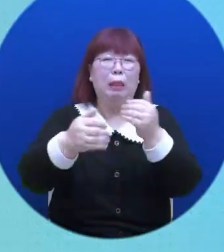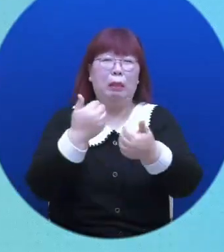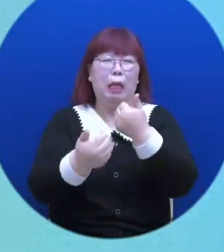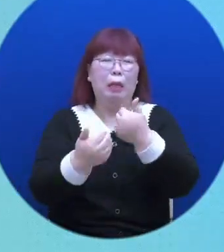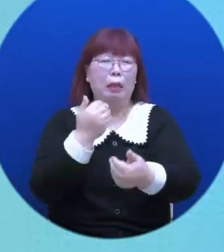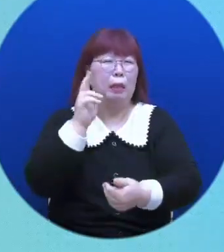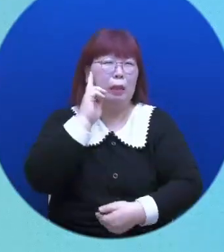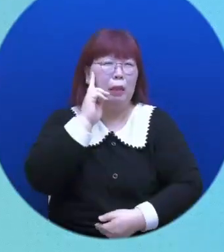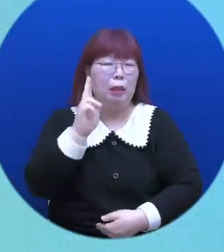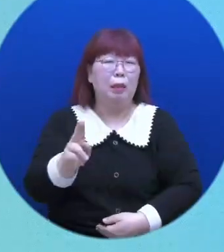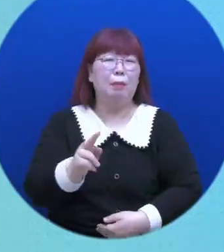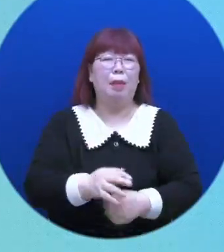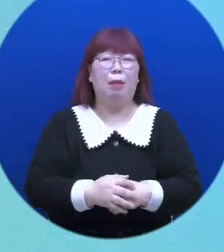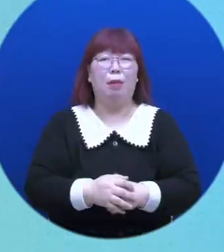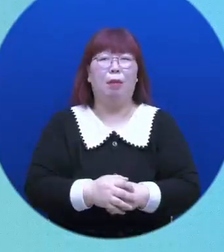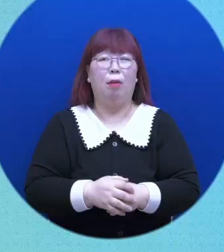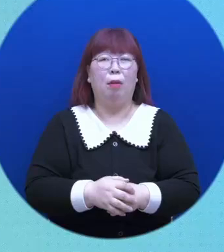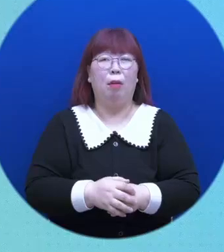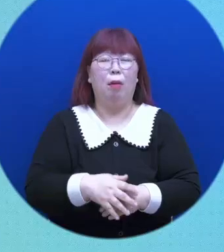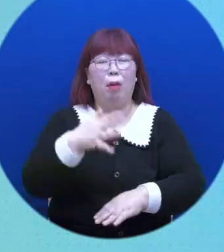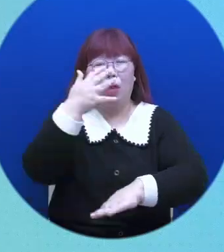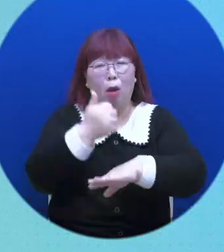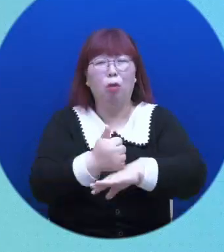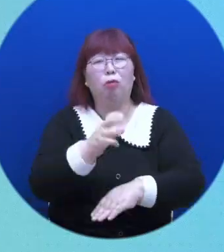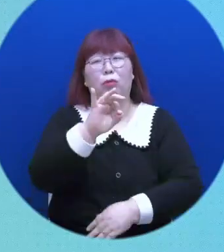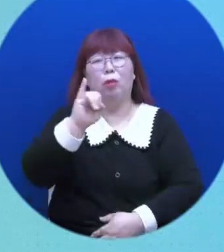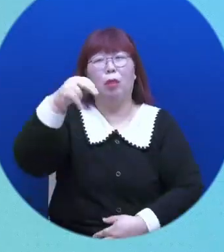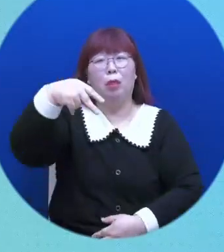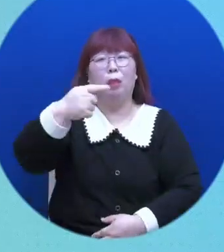내쫓는 아픔을 겪어요. 세월이 얼마?